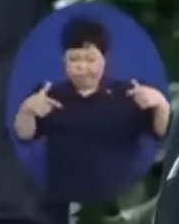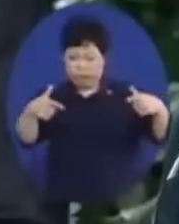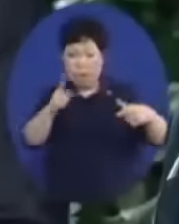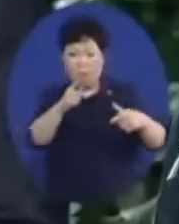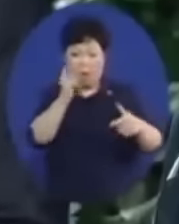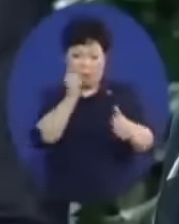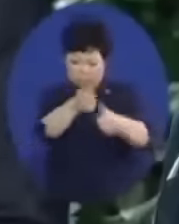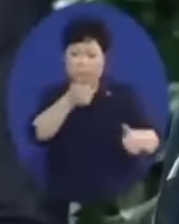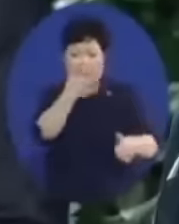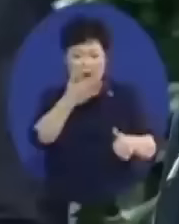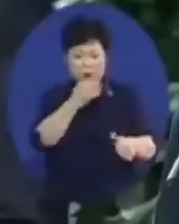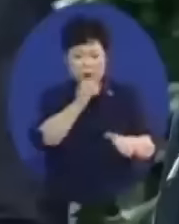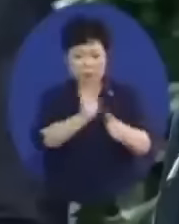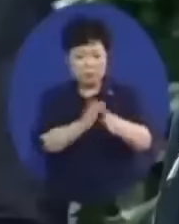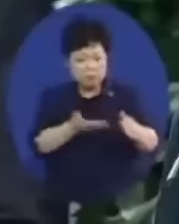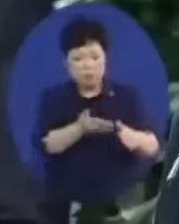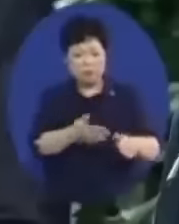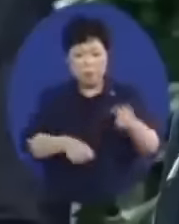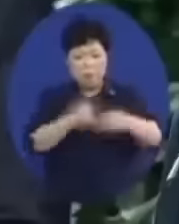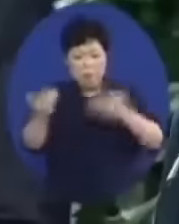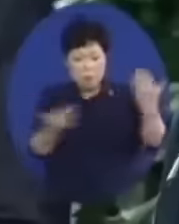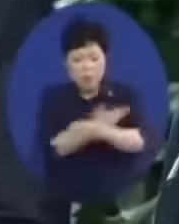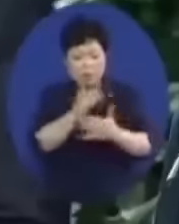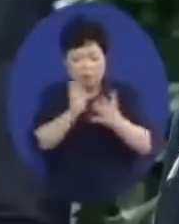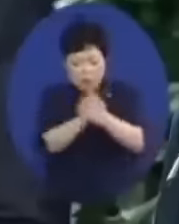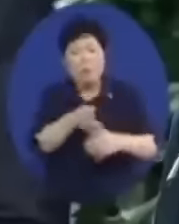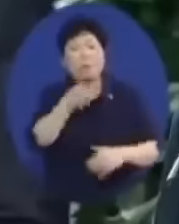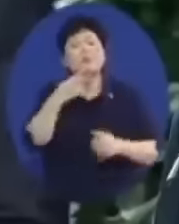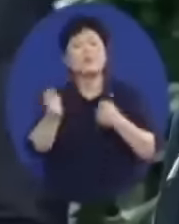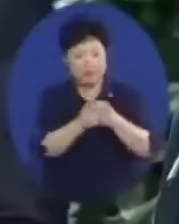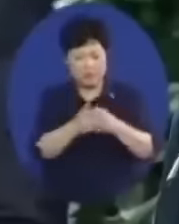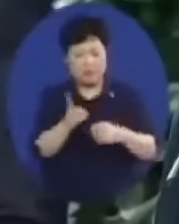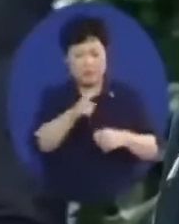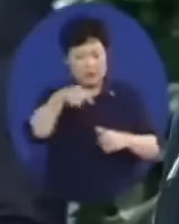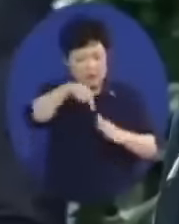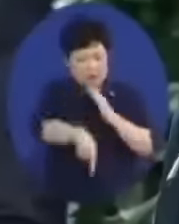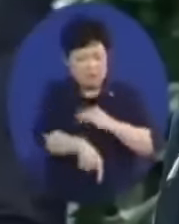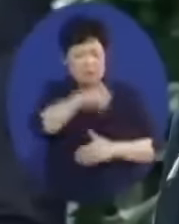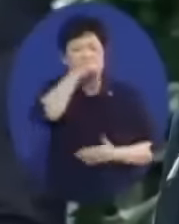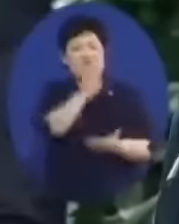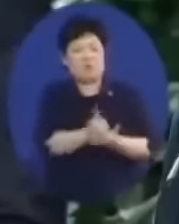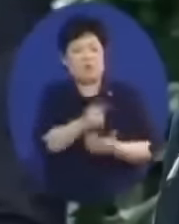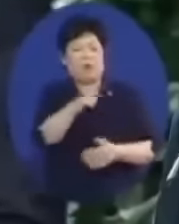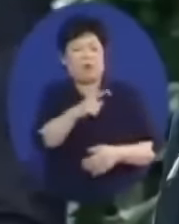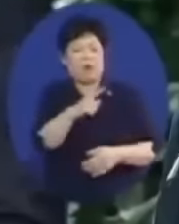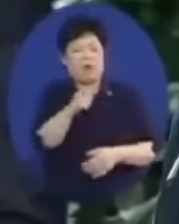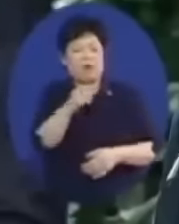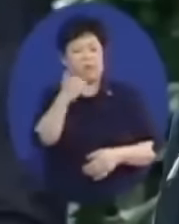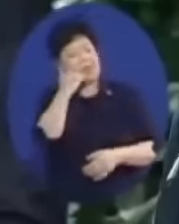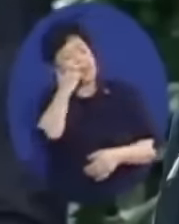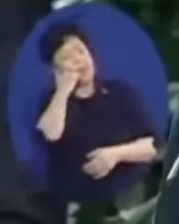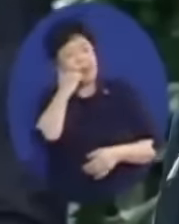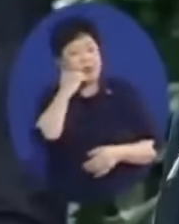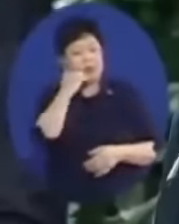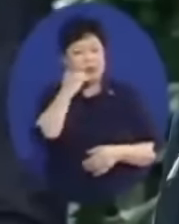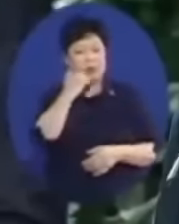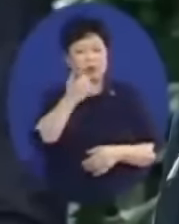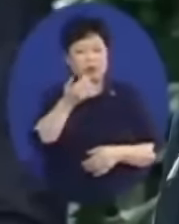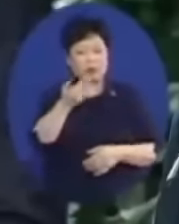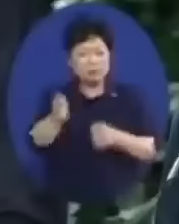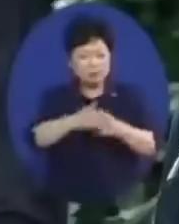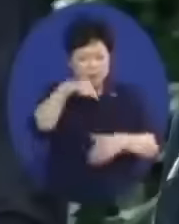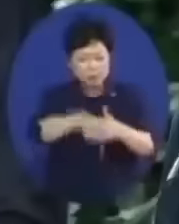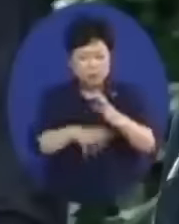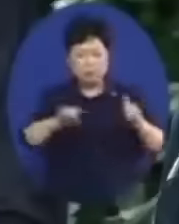만들어주는 것인데 회개하고 기도하지 않기 때문에 깊은 죄악 가운데 빠져들어가는 것입니다. 그리고 우리가